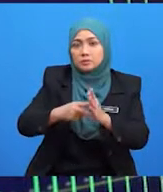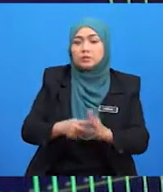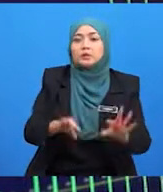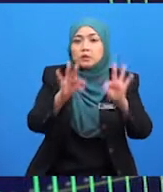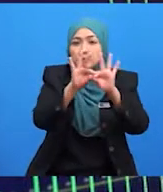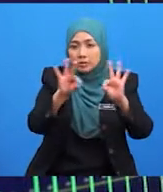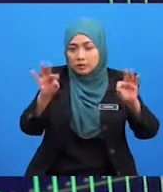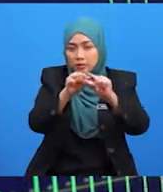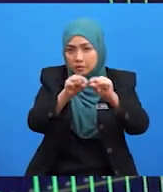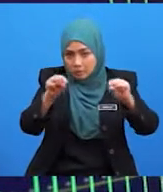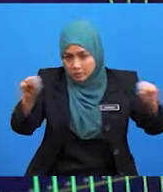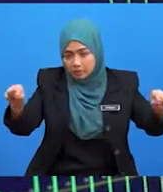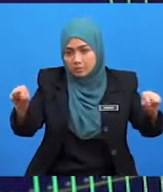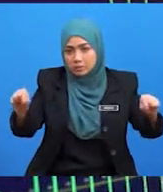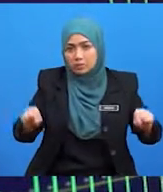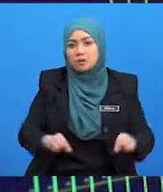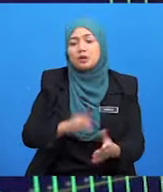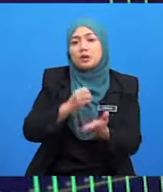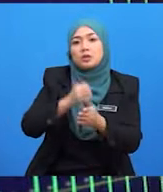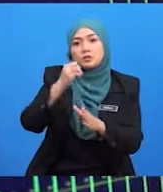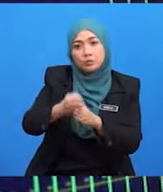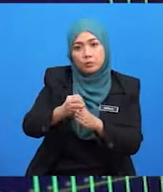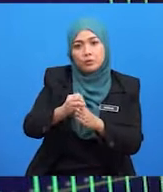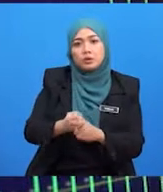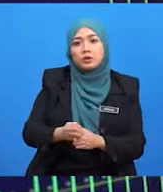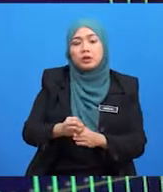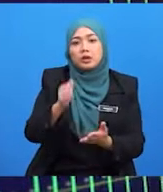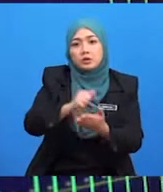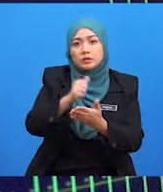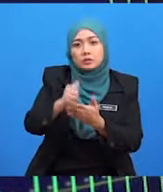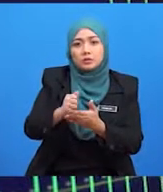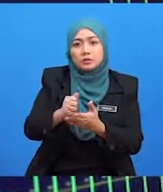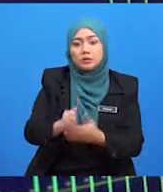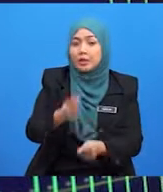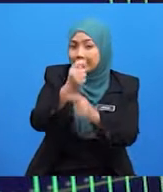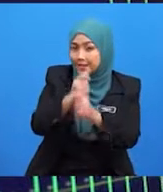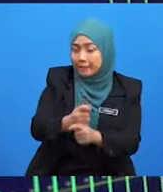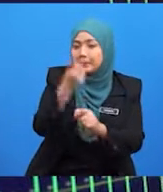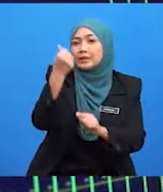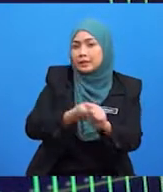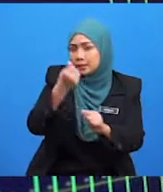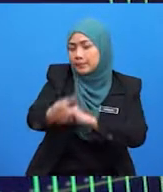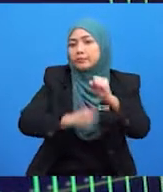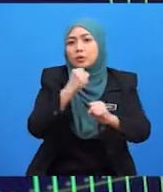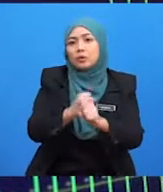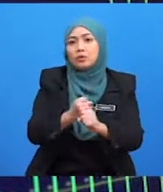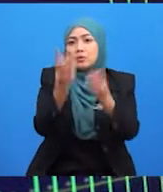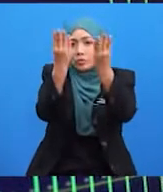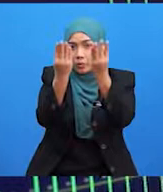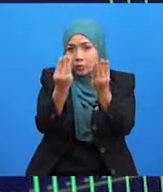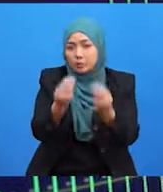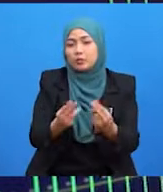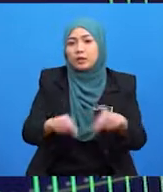garis lurus atau ansuran tetap atau atas kos. Setiap tahun susut nilainya